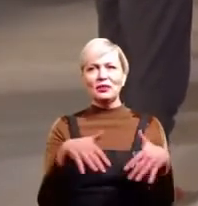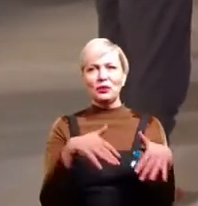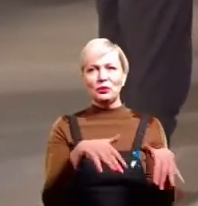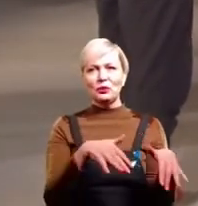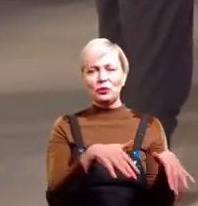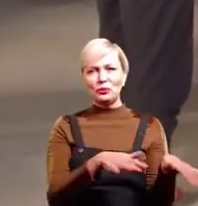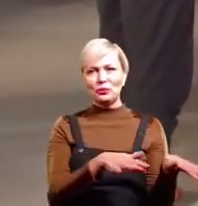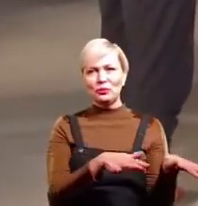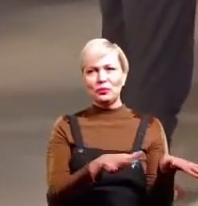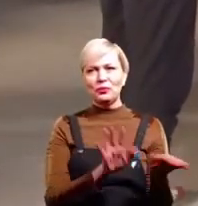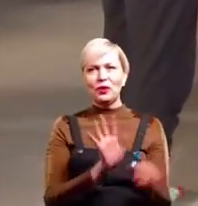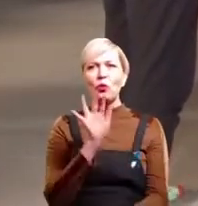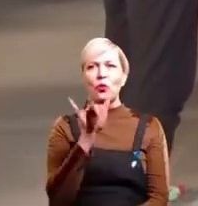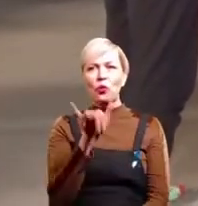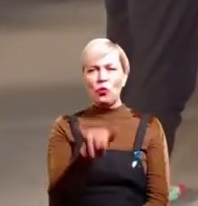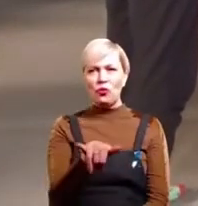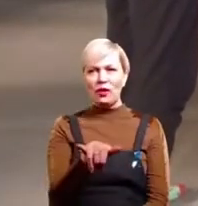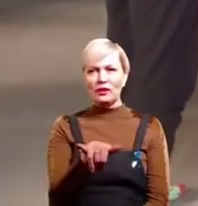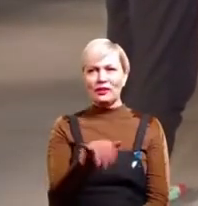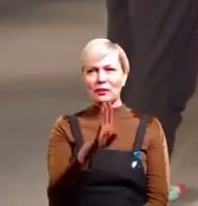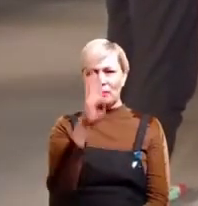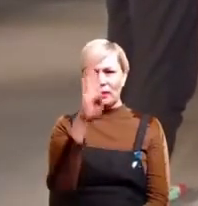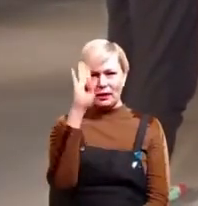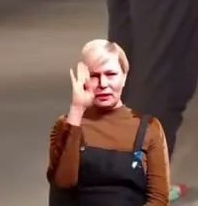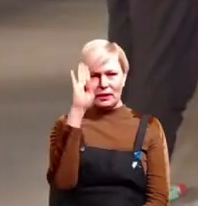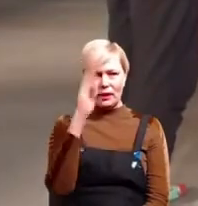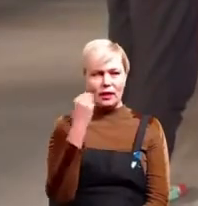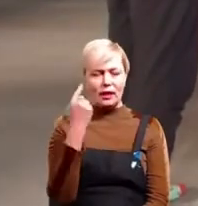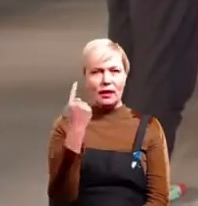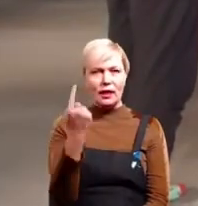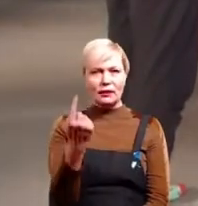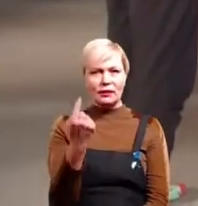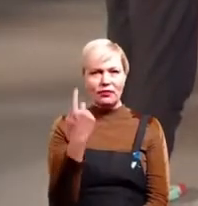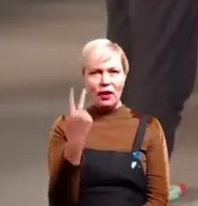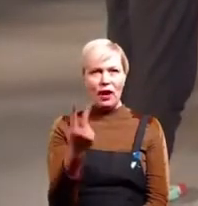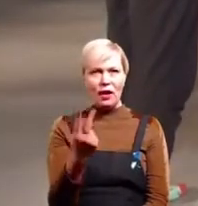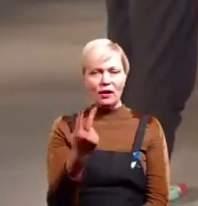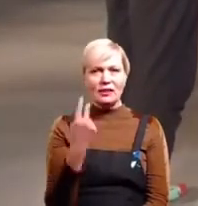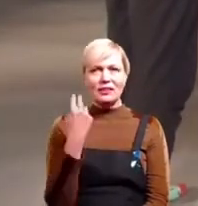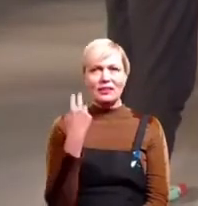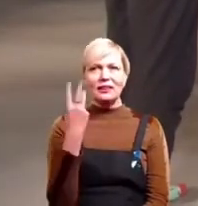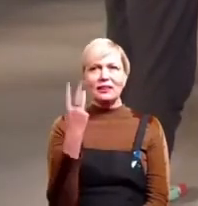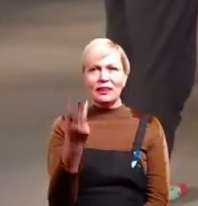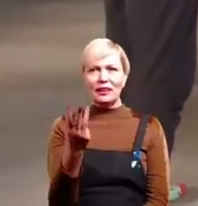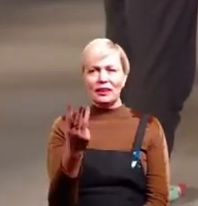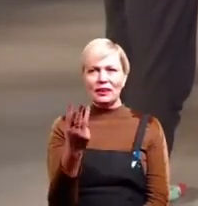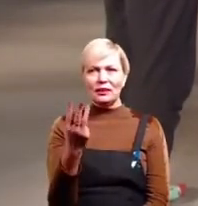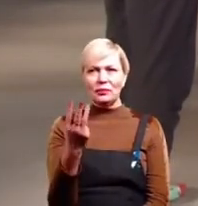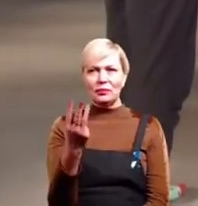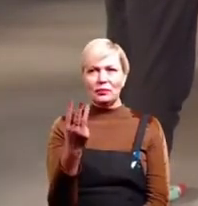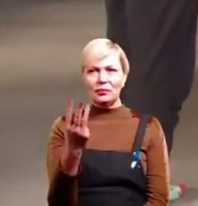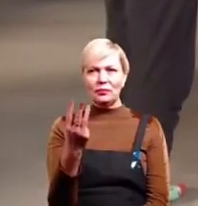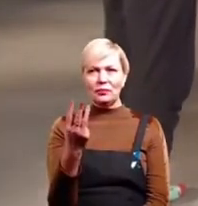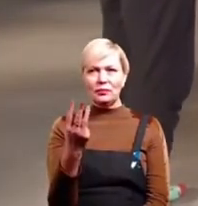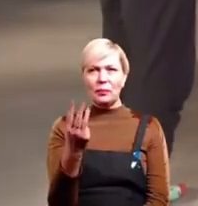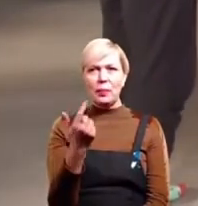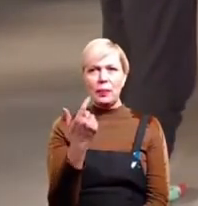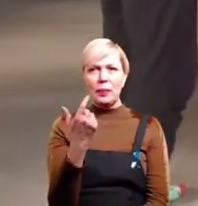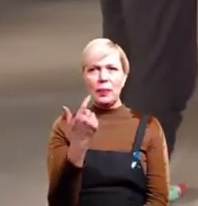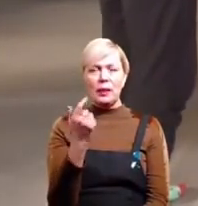У вас, у парней. Раз, два, три. За себя.